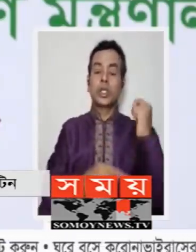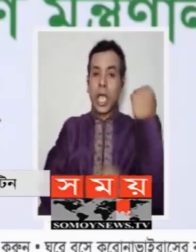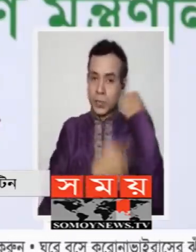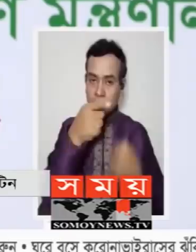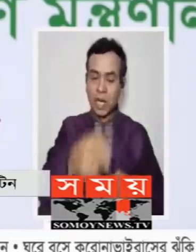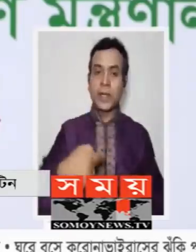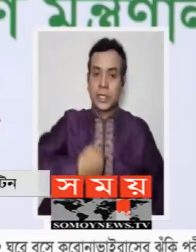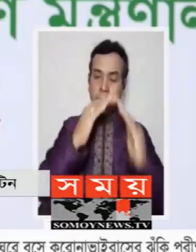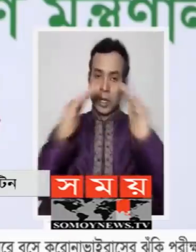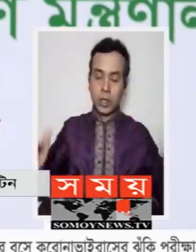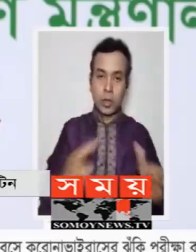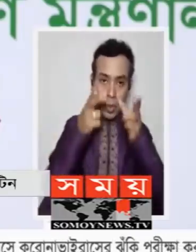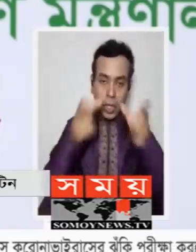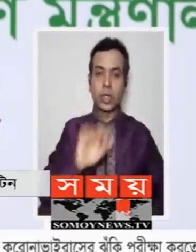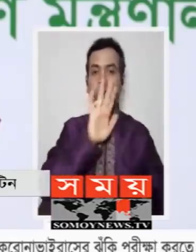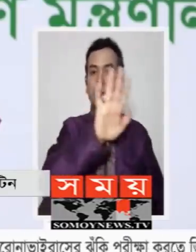31,840 জনকে।